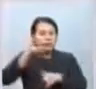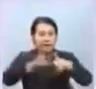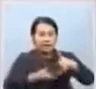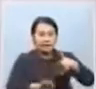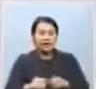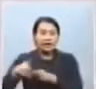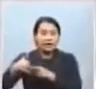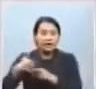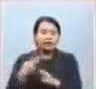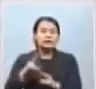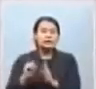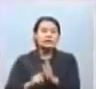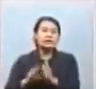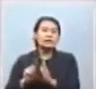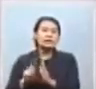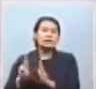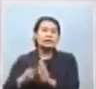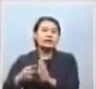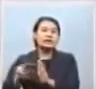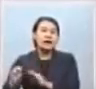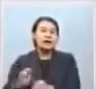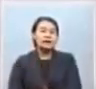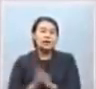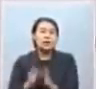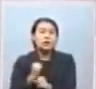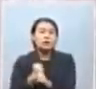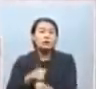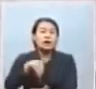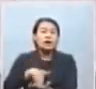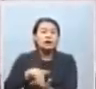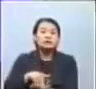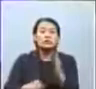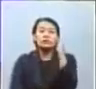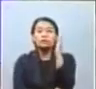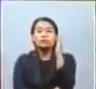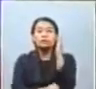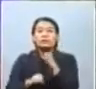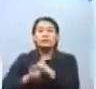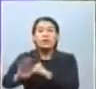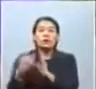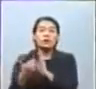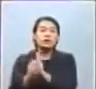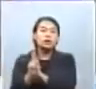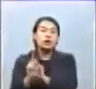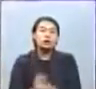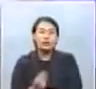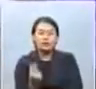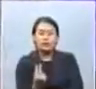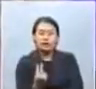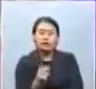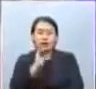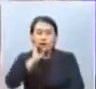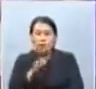ก็คือนางสาวนัฐการหมื่นพลคนนี้เนี่ยเป็นอดีตลูกจ้างของศูนย์คุ้มครองคนไร้ที่พึ่งจังหวัดขอนแก่นก็เป็นคนที่จับมือกับน้องแบมแล้วก็มาเปิดโป